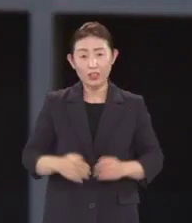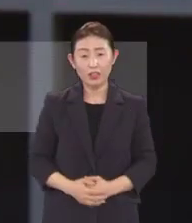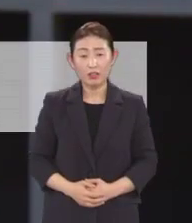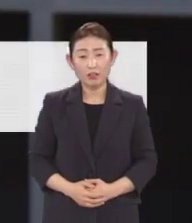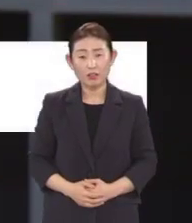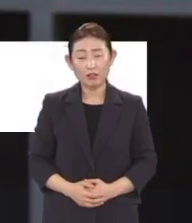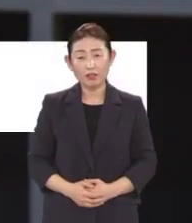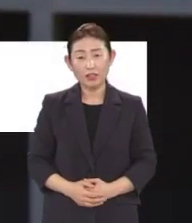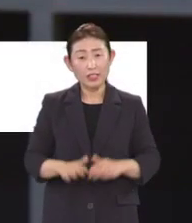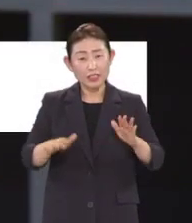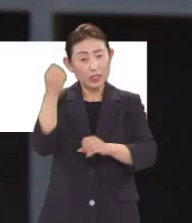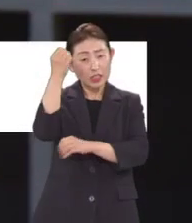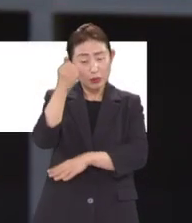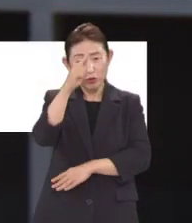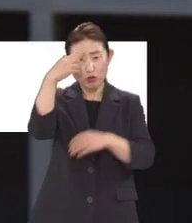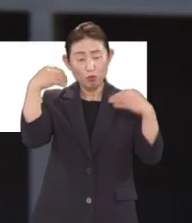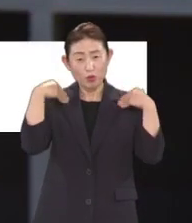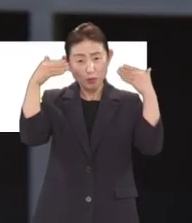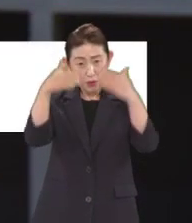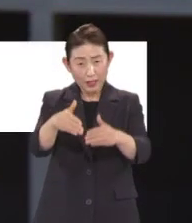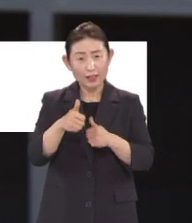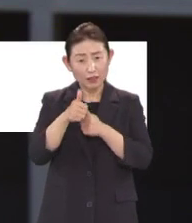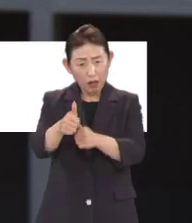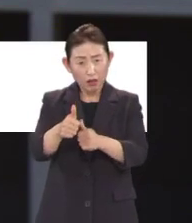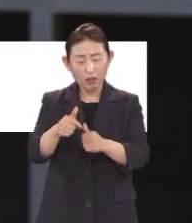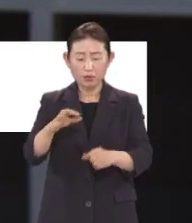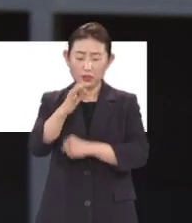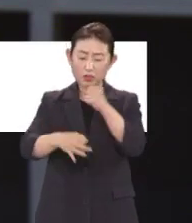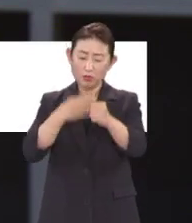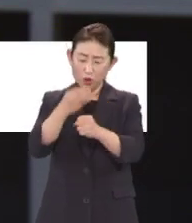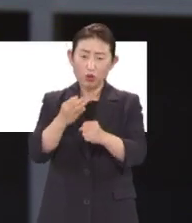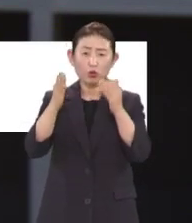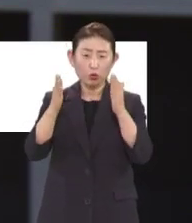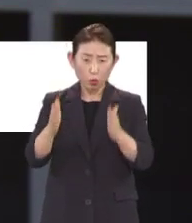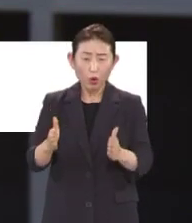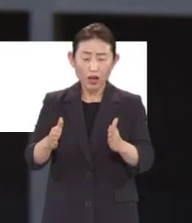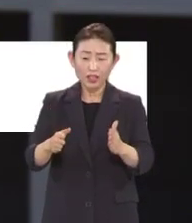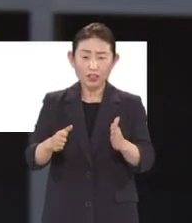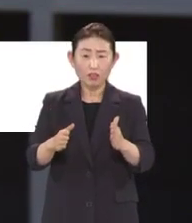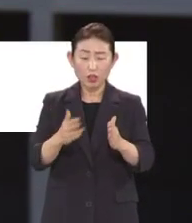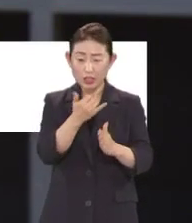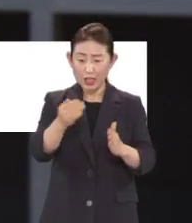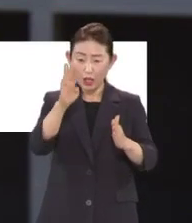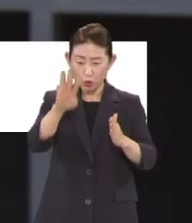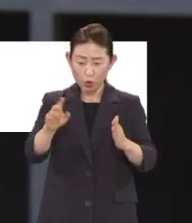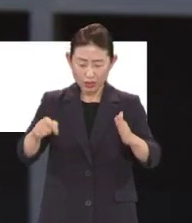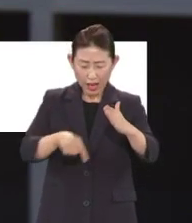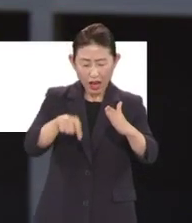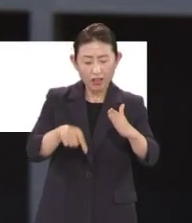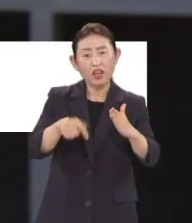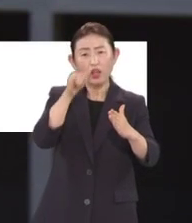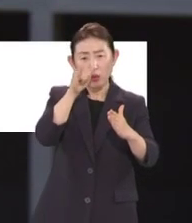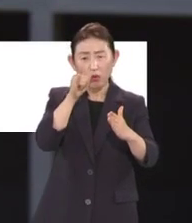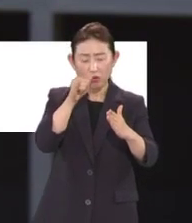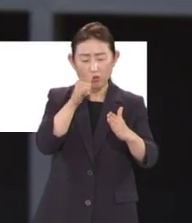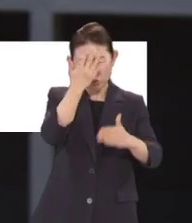방향에 따라서 편입이 됐는데 현재까지 10여 년 동안 이 산림자원연구소 이